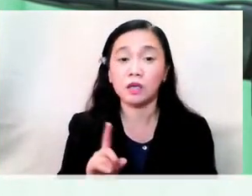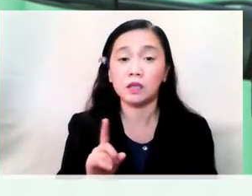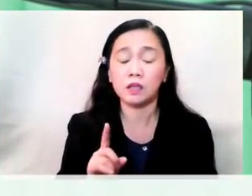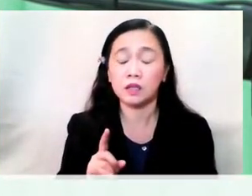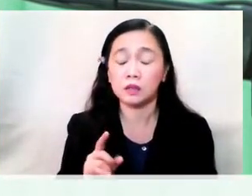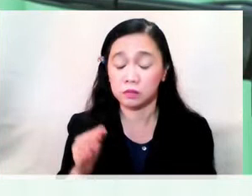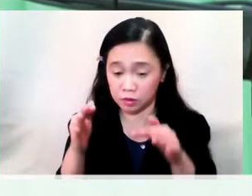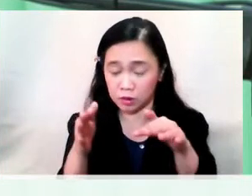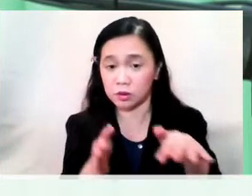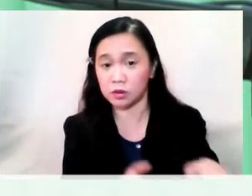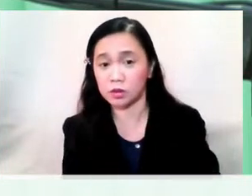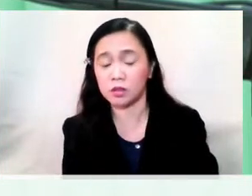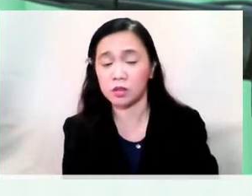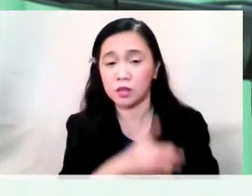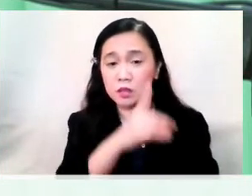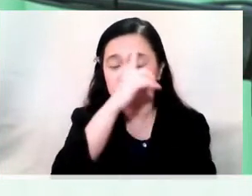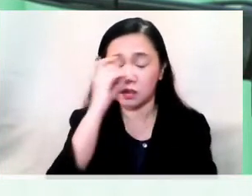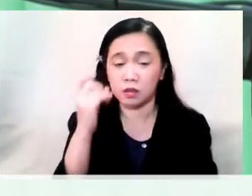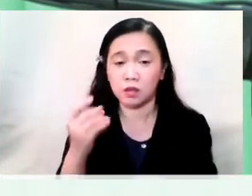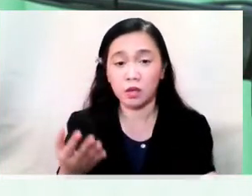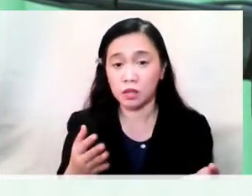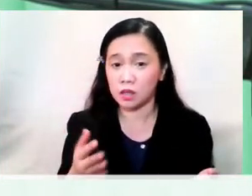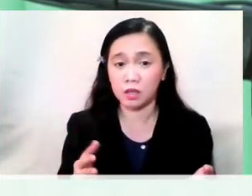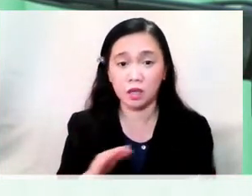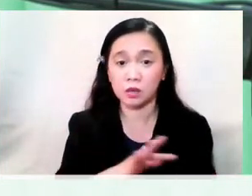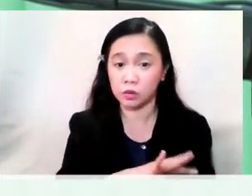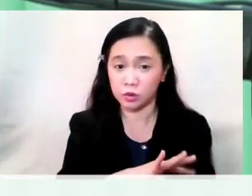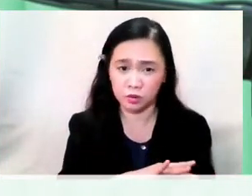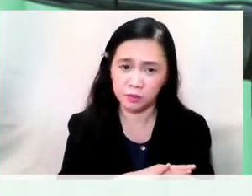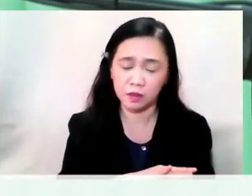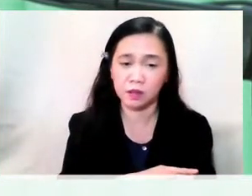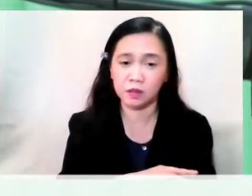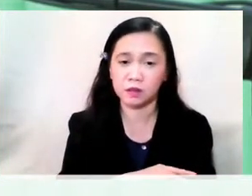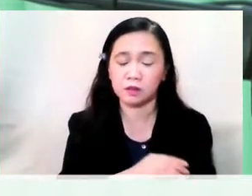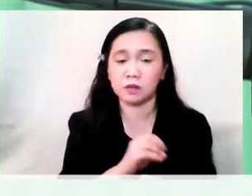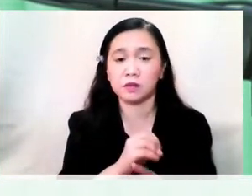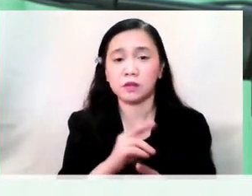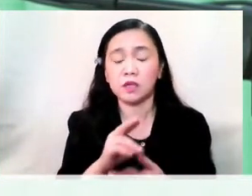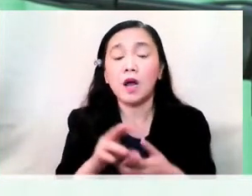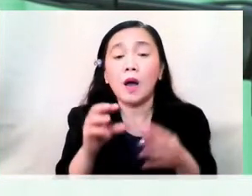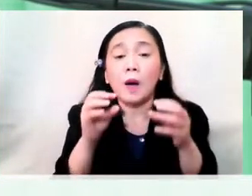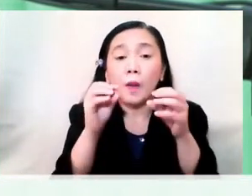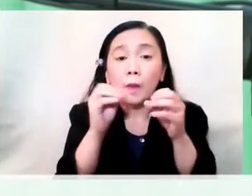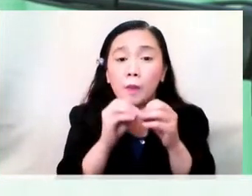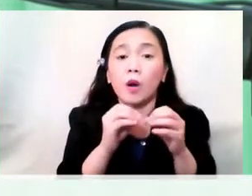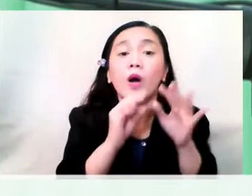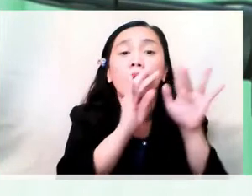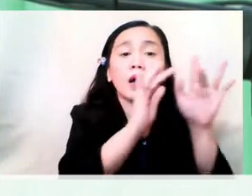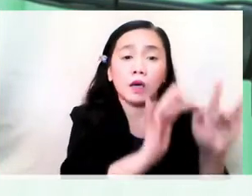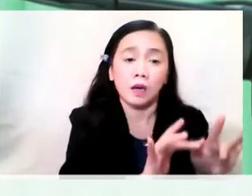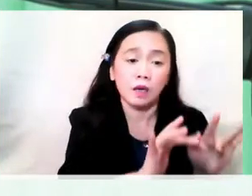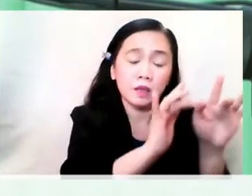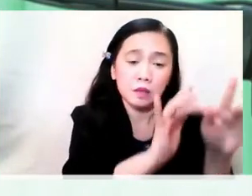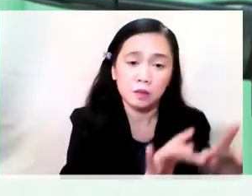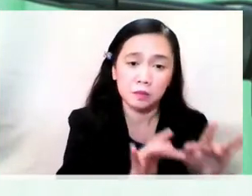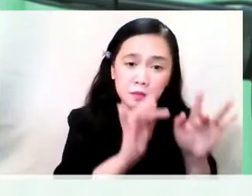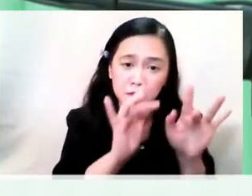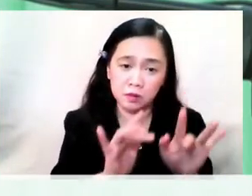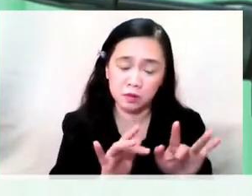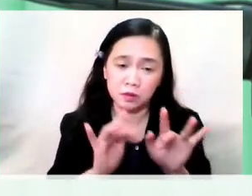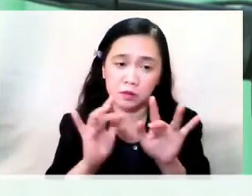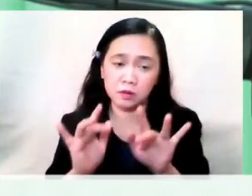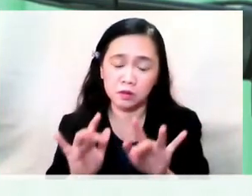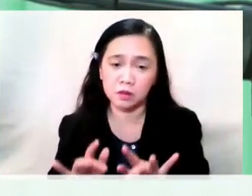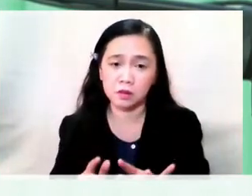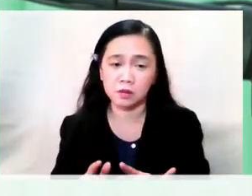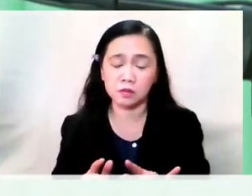ng COVID-19? O mas maging mahabagin tayo sa mga nahihirapan